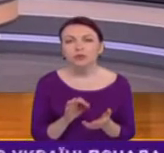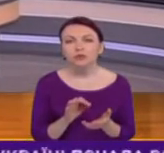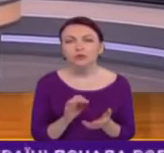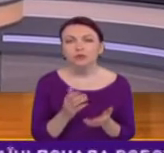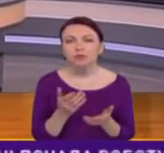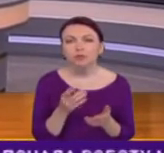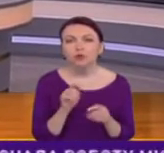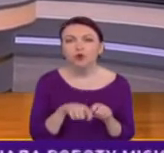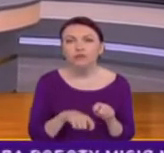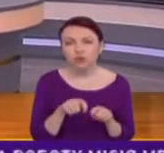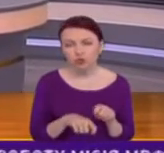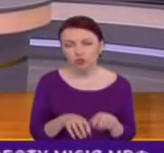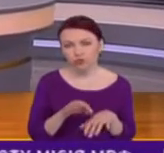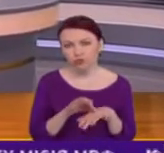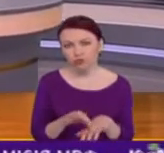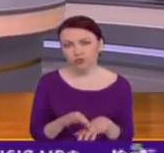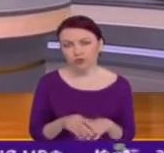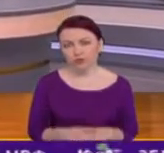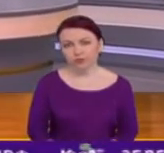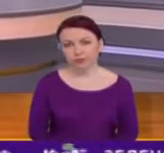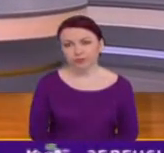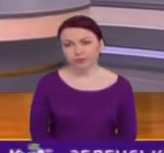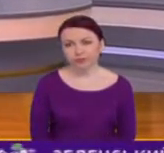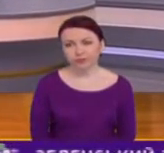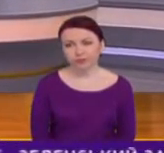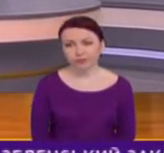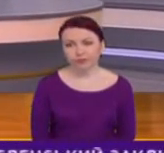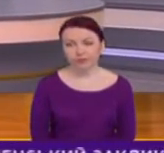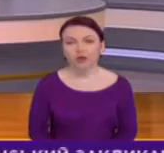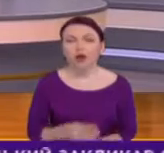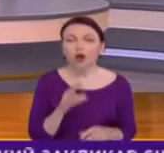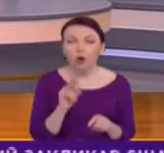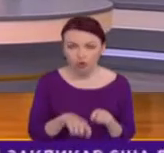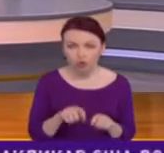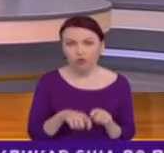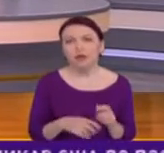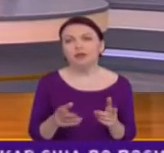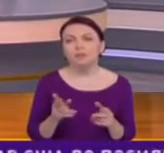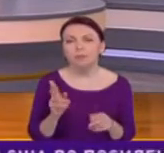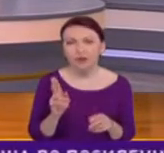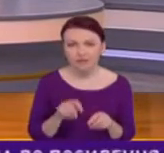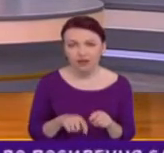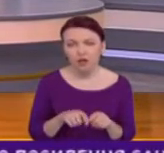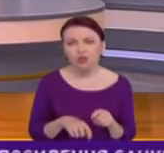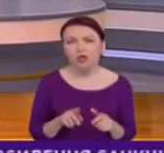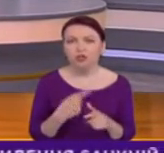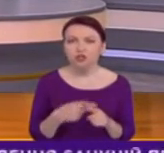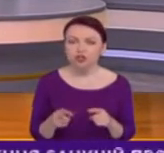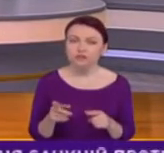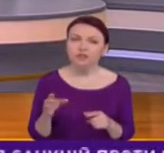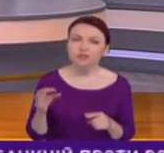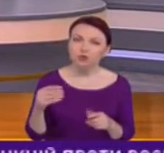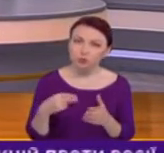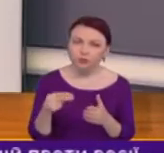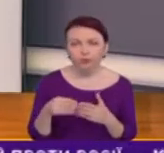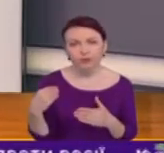саме вели провірку на... Тобто контролери, які провіряють чи валідували свої квитки, звичайно, правильно? Тому що